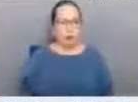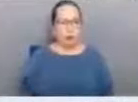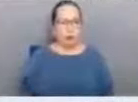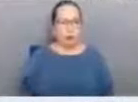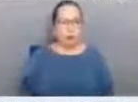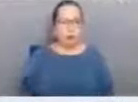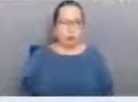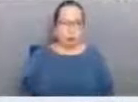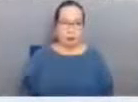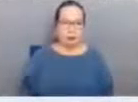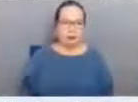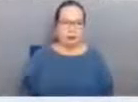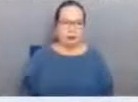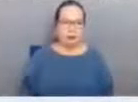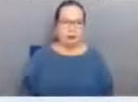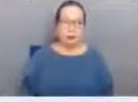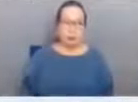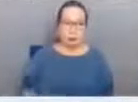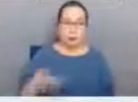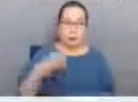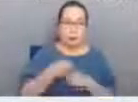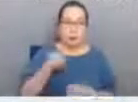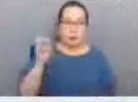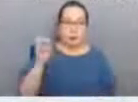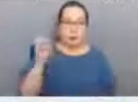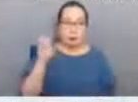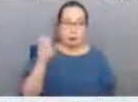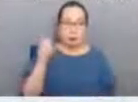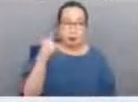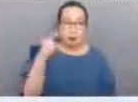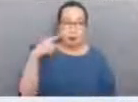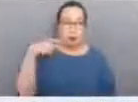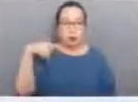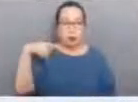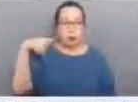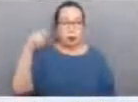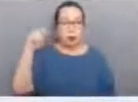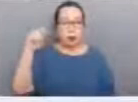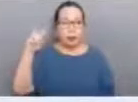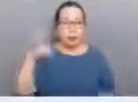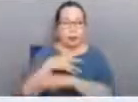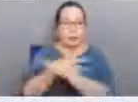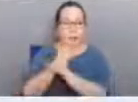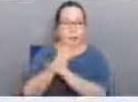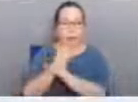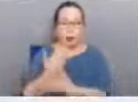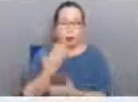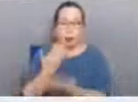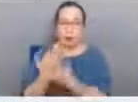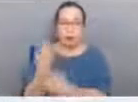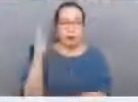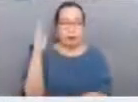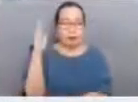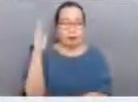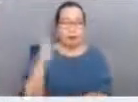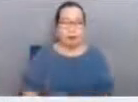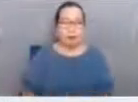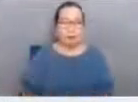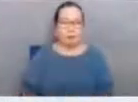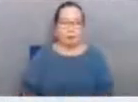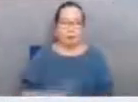ang pag-lift ng suspensyon ng papuntang Kaputian, Talikod Island at vice versa simula